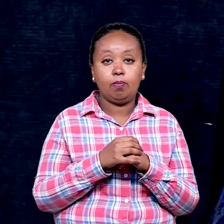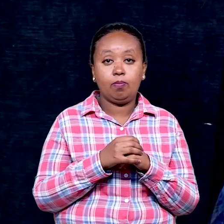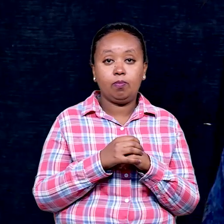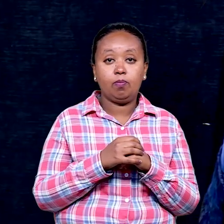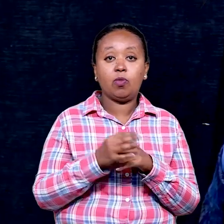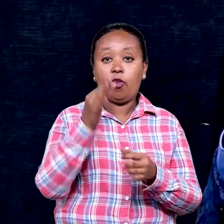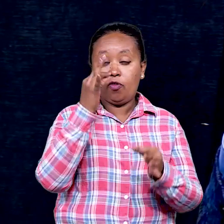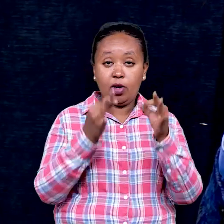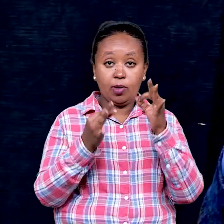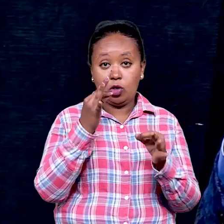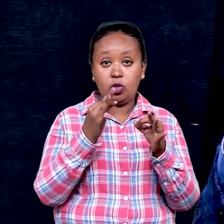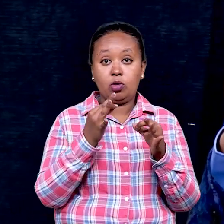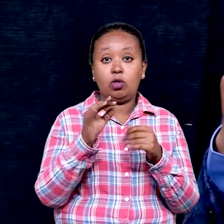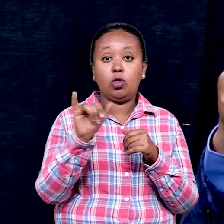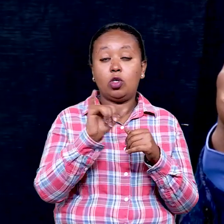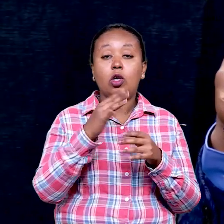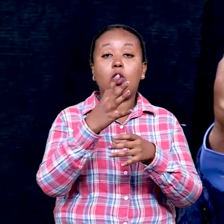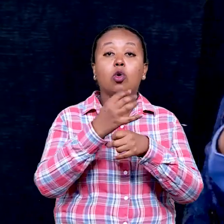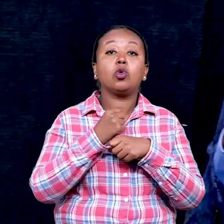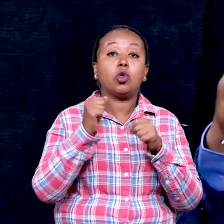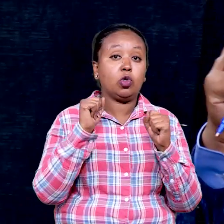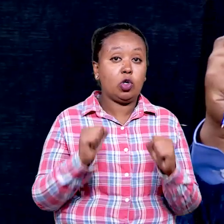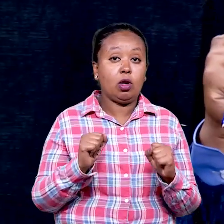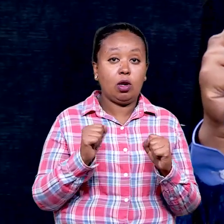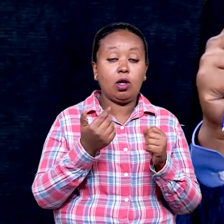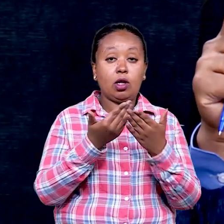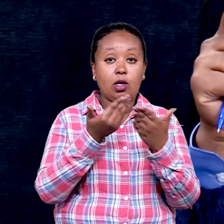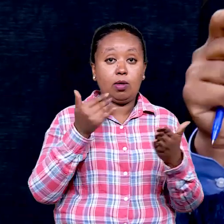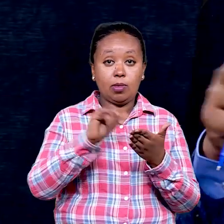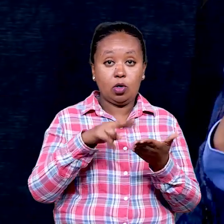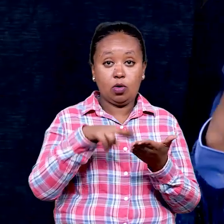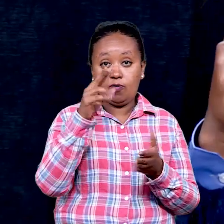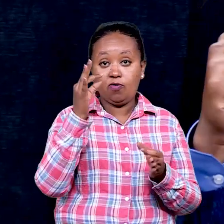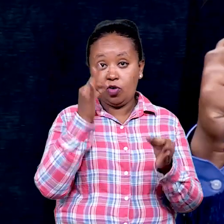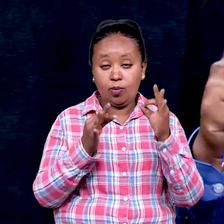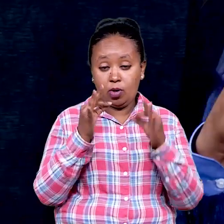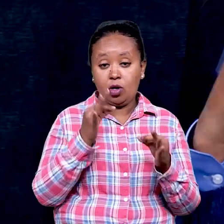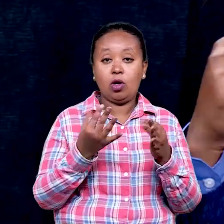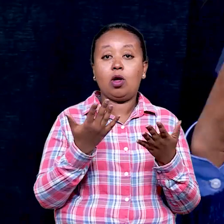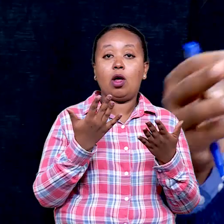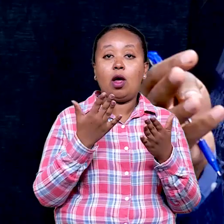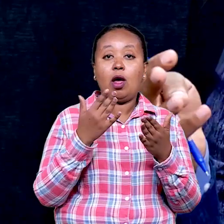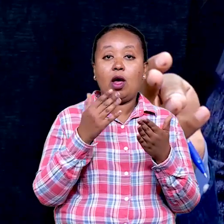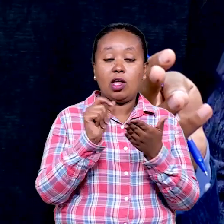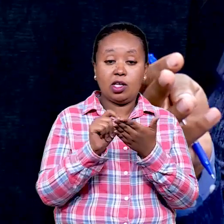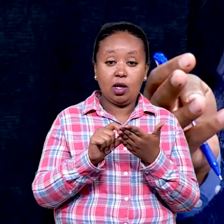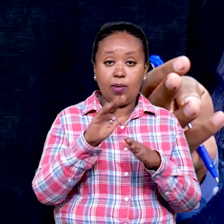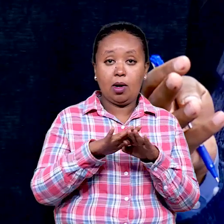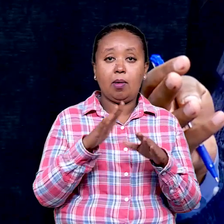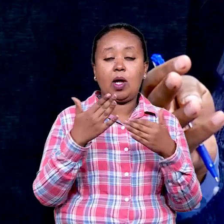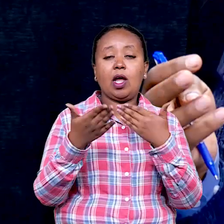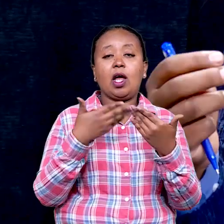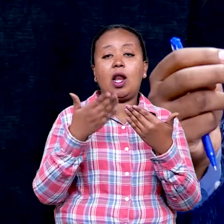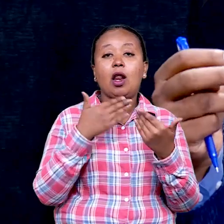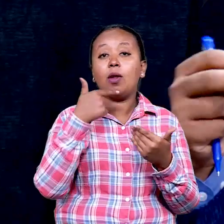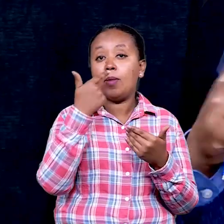ፍርድ ቤቶችም ላይ እንደዛ ልንወስደው እንችላለን። ቅድም ተነስቷል፣ የፍርድ ቤት የችሎት አዘጋገብ ላይ ሚዲያው ቀላል የሚባል ሮል